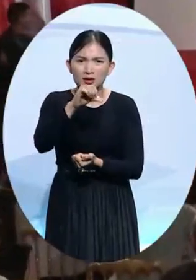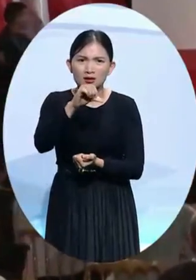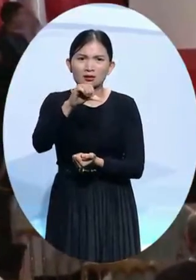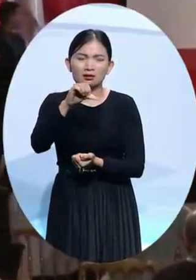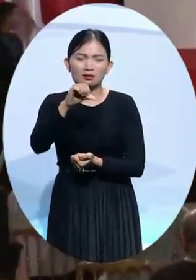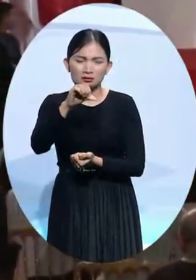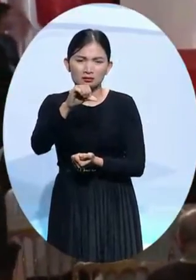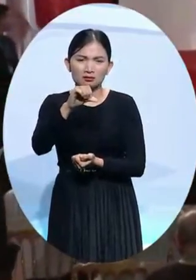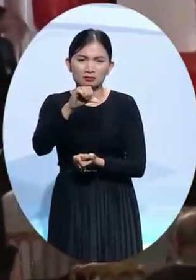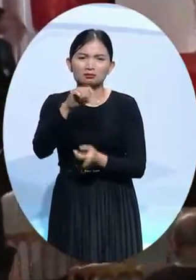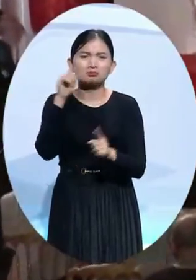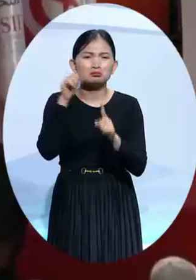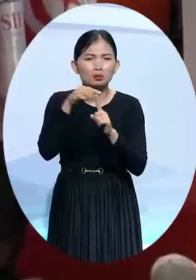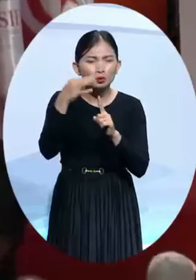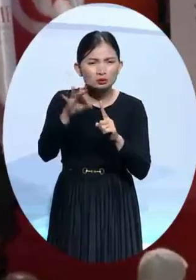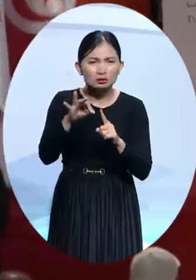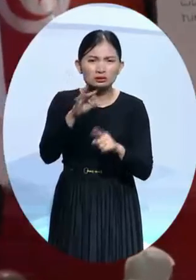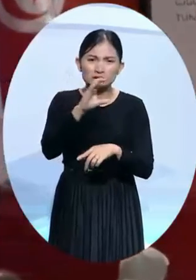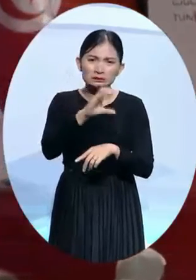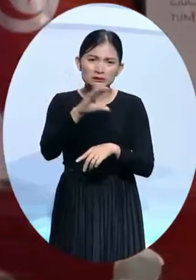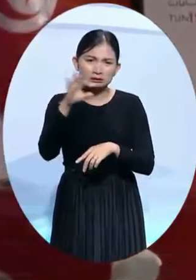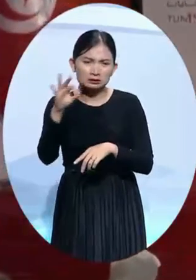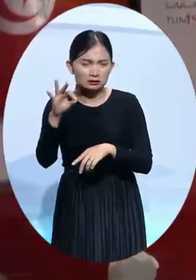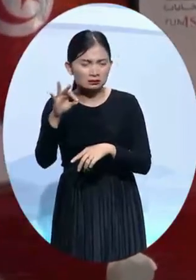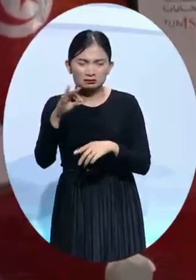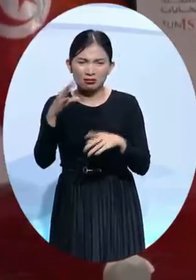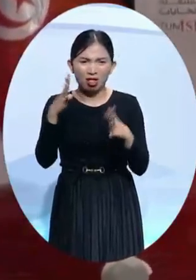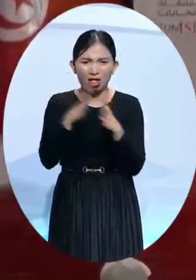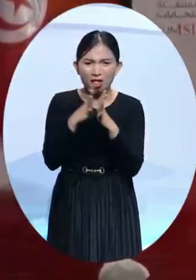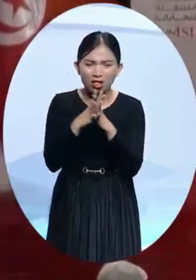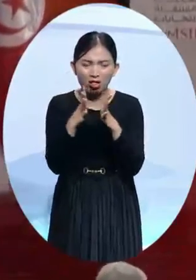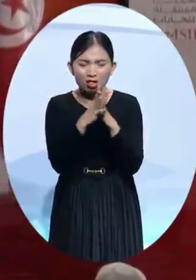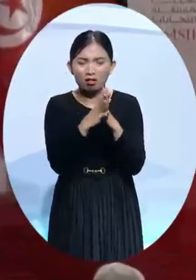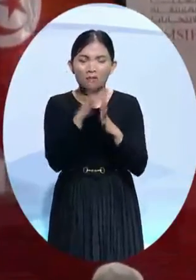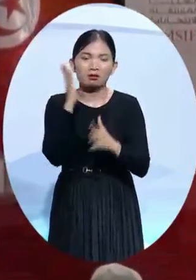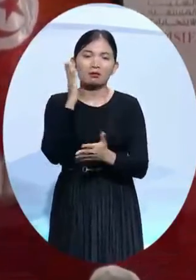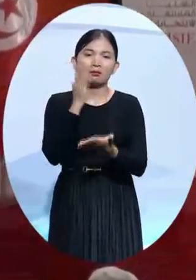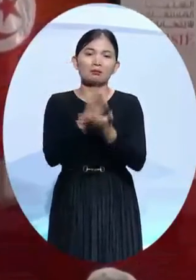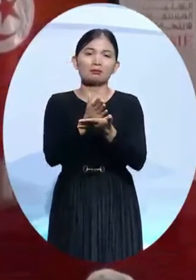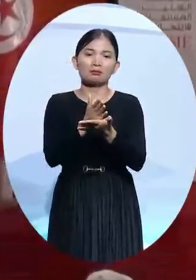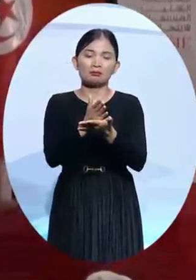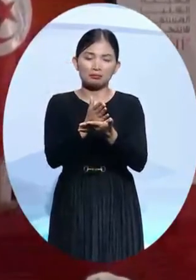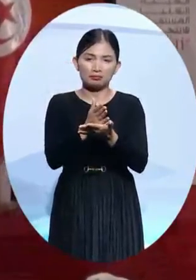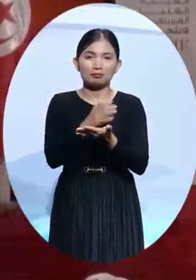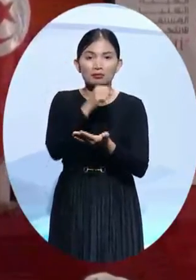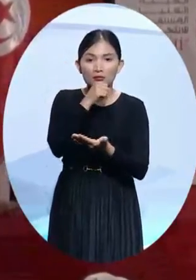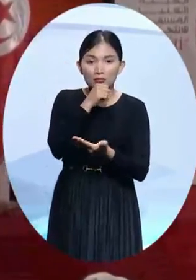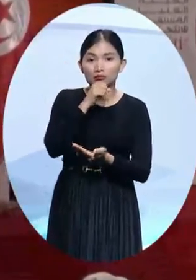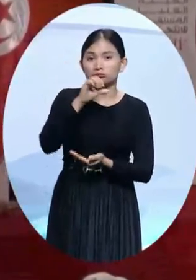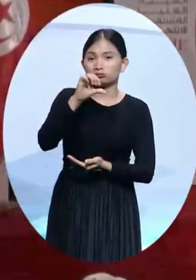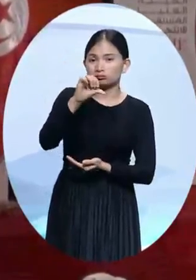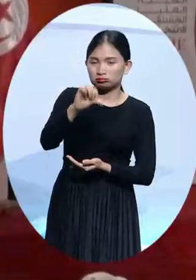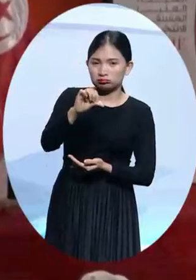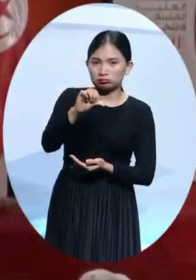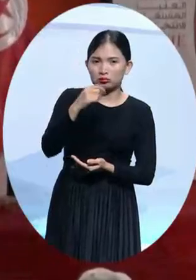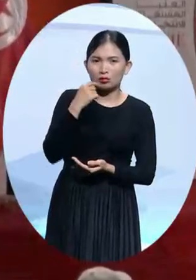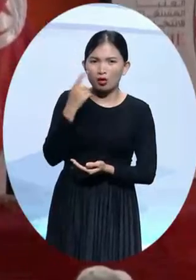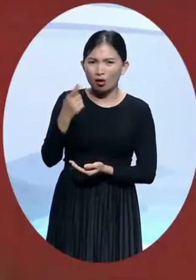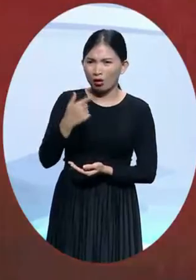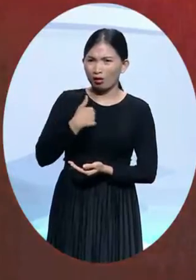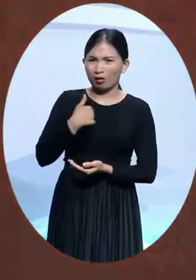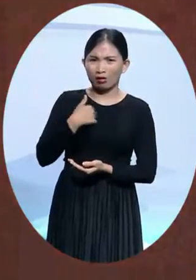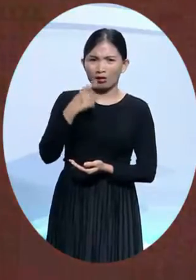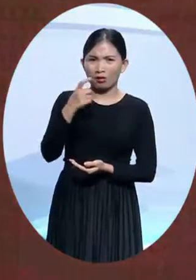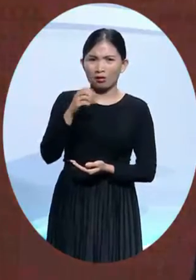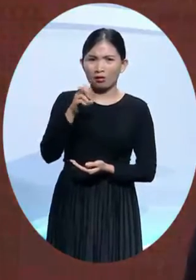dứt tình trạng tranh cãi chính trị và làm tê liệt chính phủ. Ông Saied đã bác bỏ các cáo buộc rằng ông là một nhà độc tài mới và khẳng